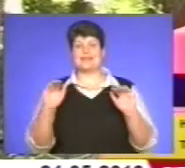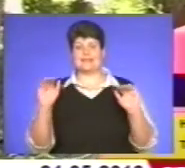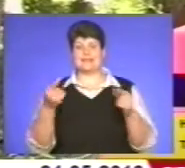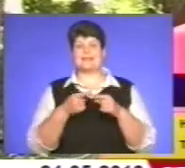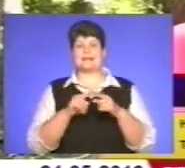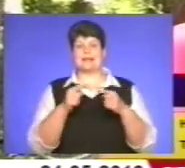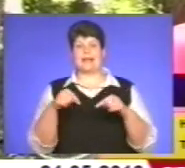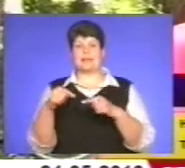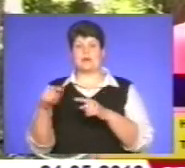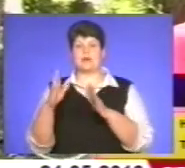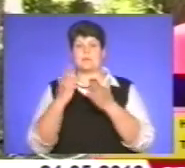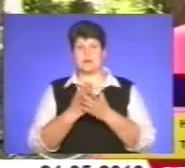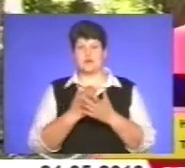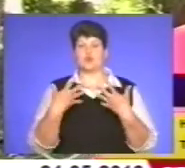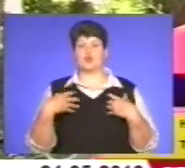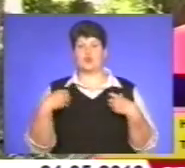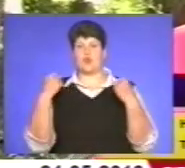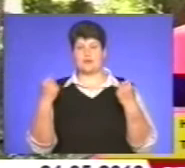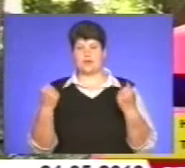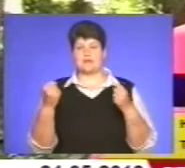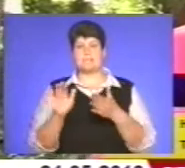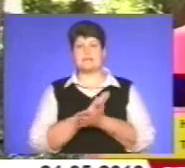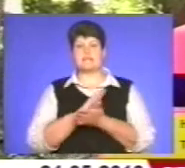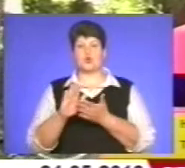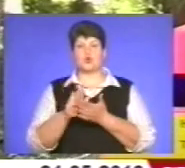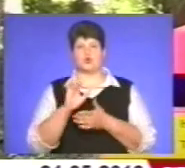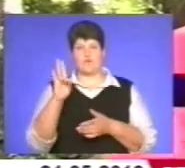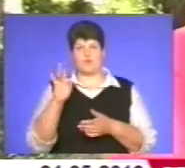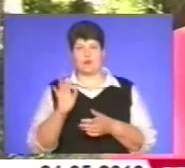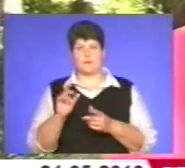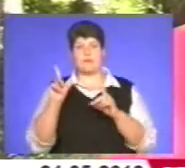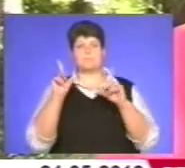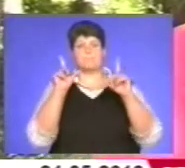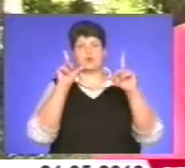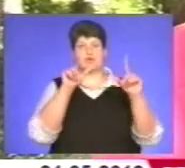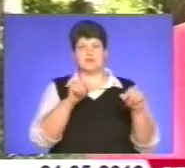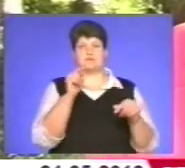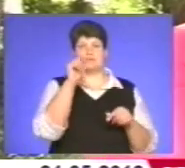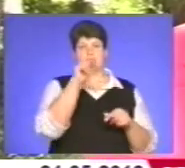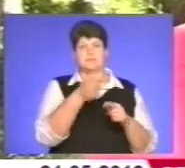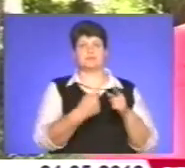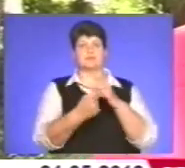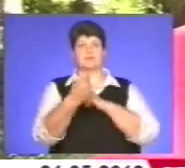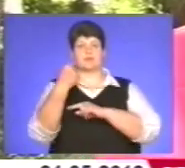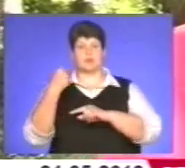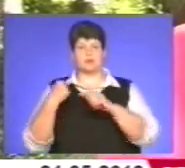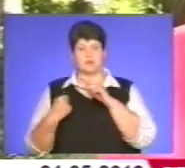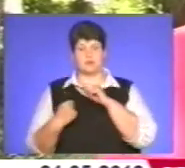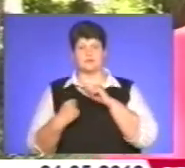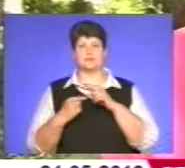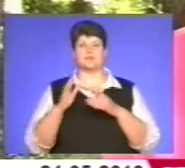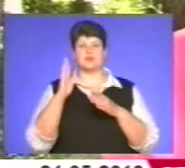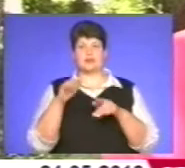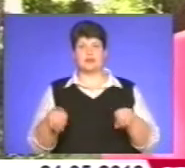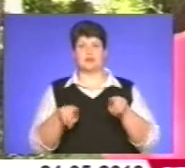цих категорій матимуть змогу оздоровитися безкоштовно, і проїзд від місця проведення оздоровлення і в зворотньому напрямку